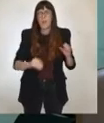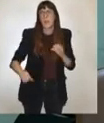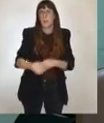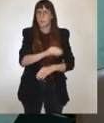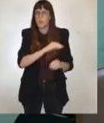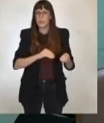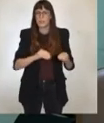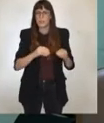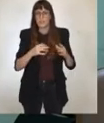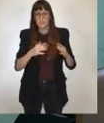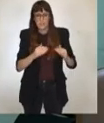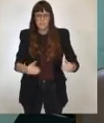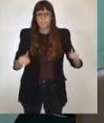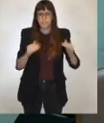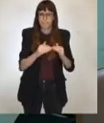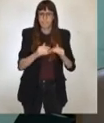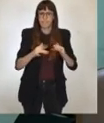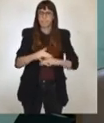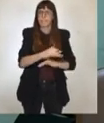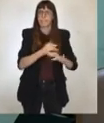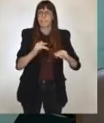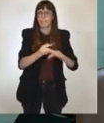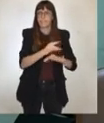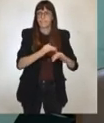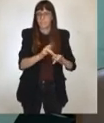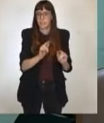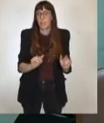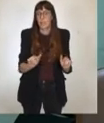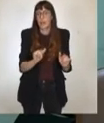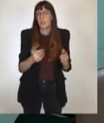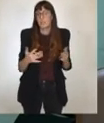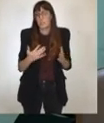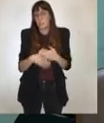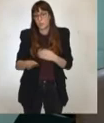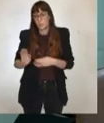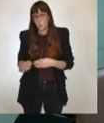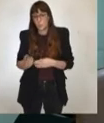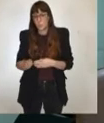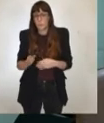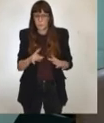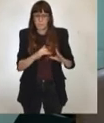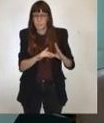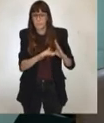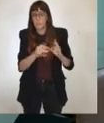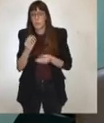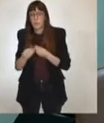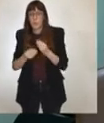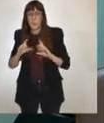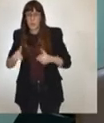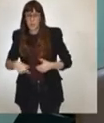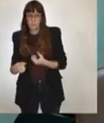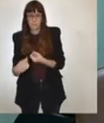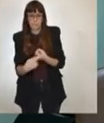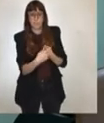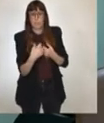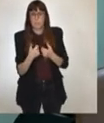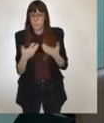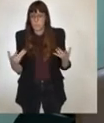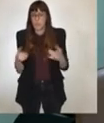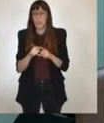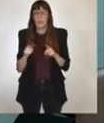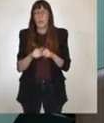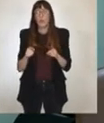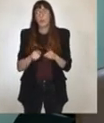qui sont en train d'être déployés dans la ville de Bordeaux. Il y a effectivement cette campagne sur le violentomètre